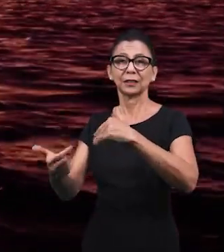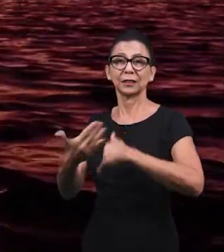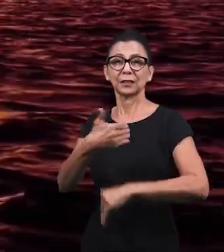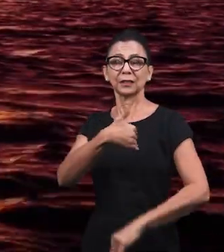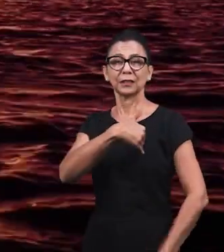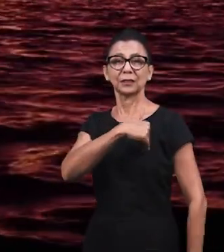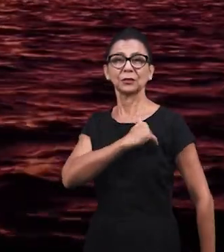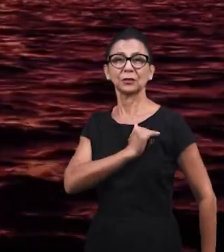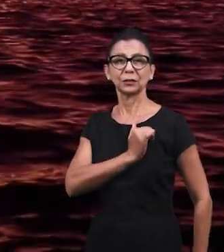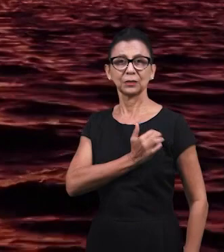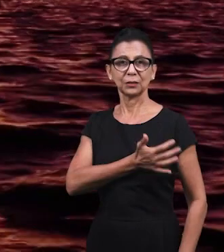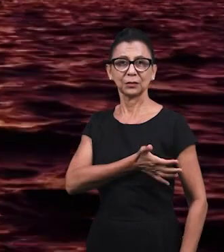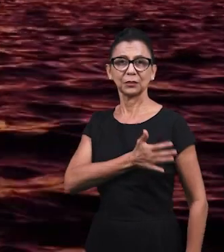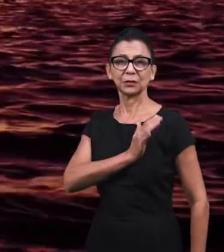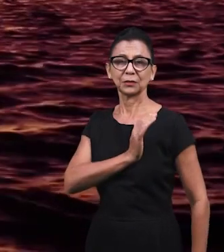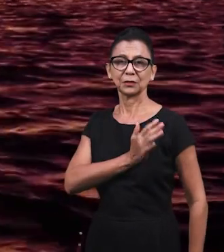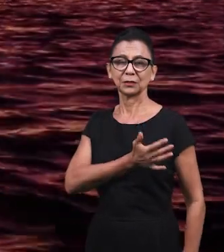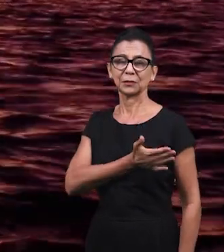собою